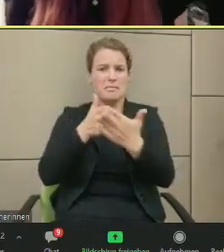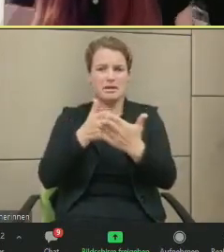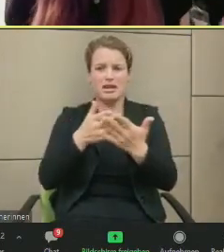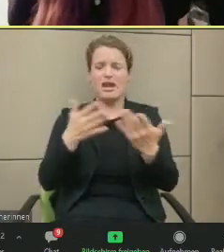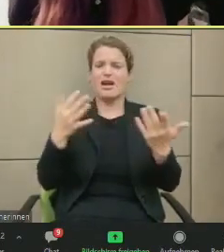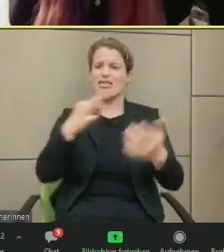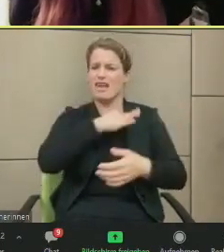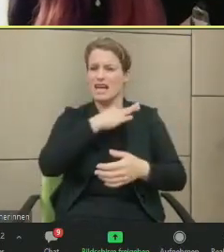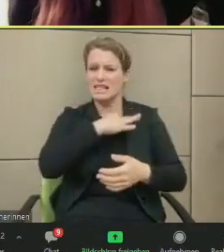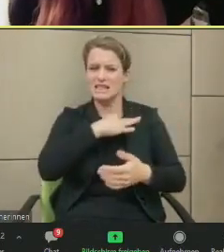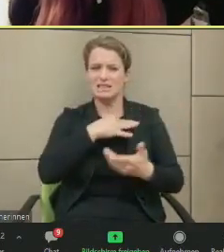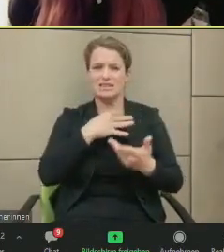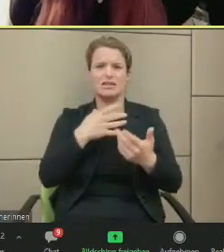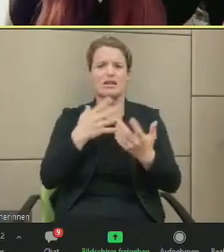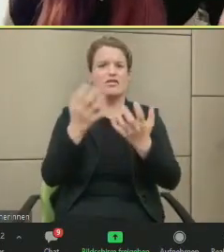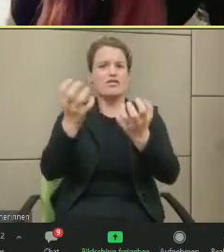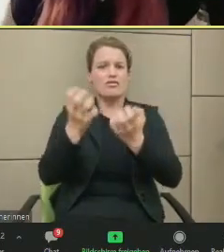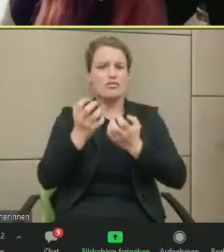und Wünsche und